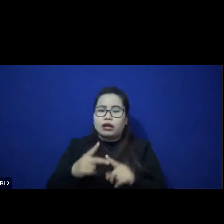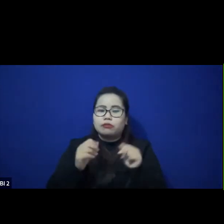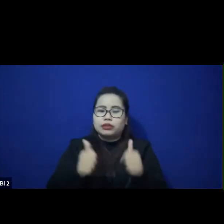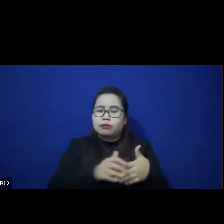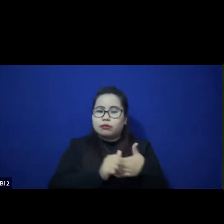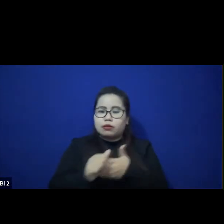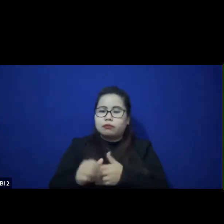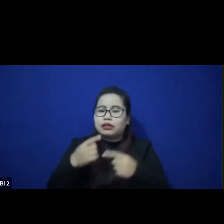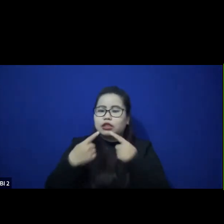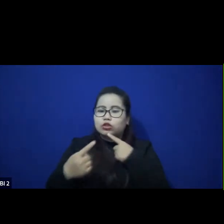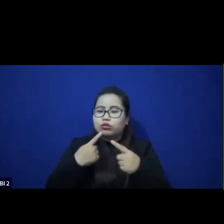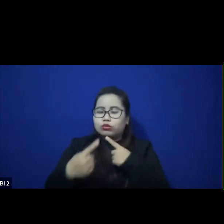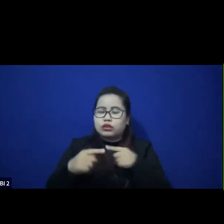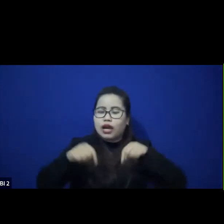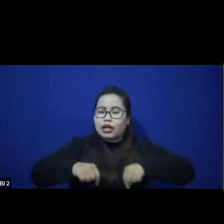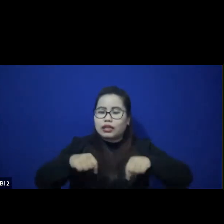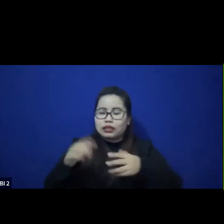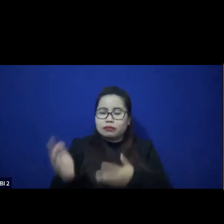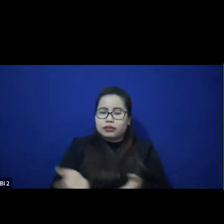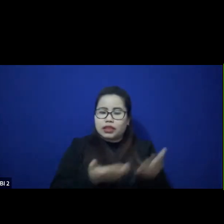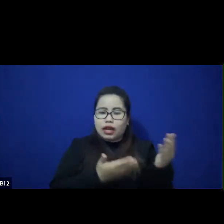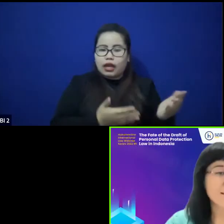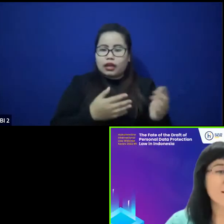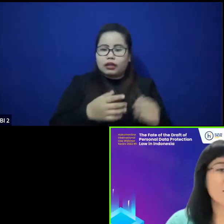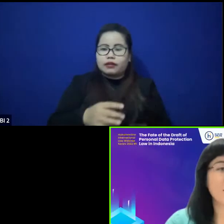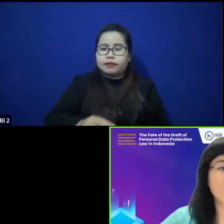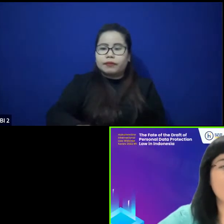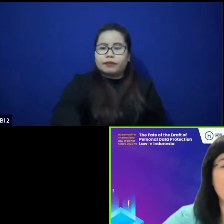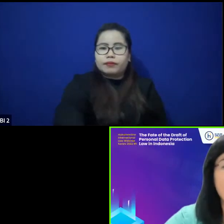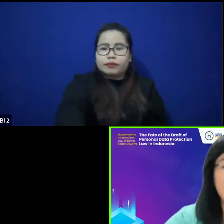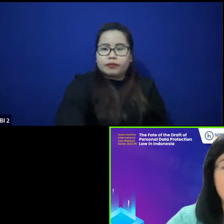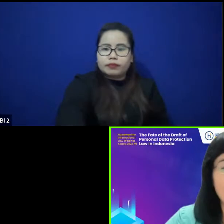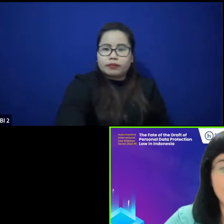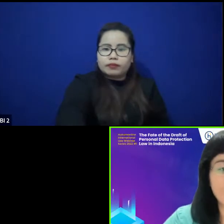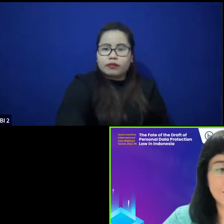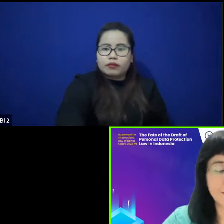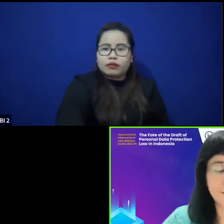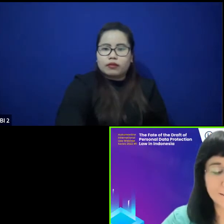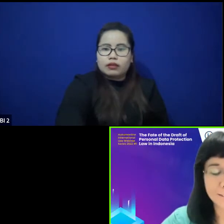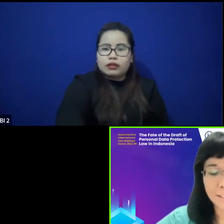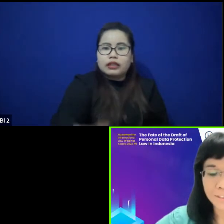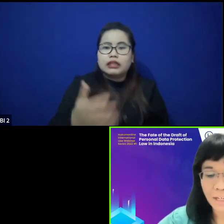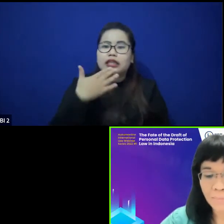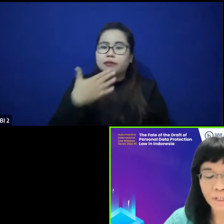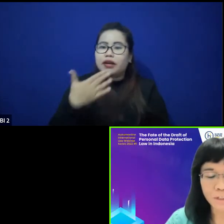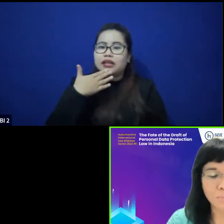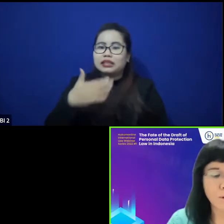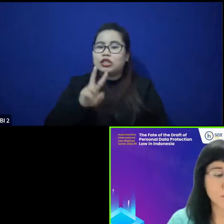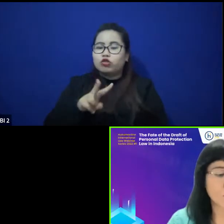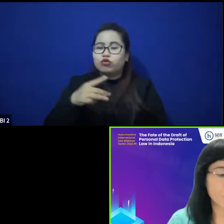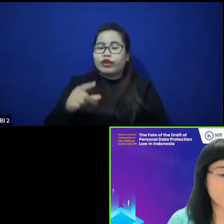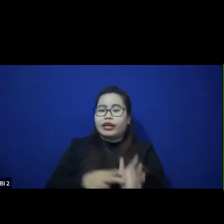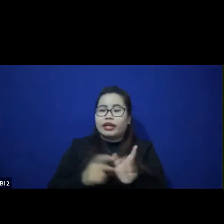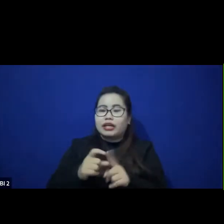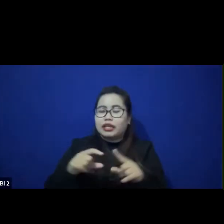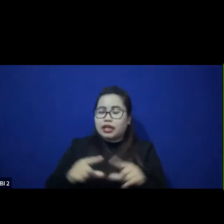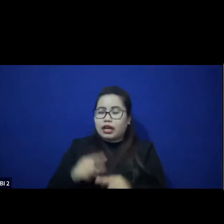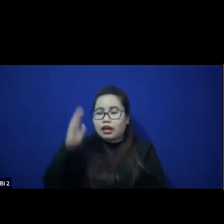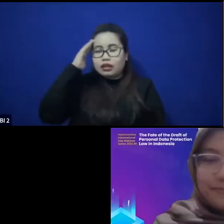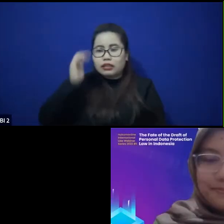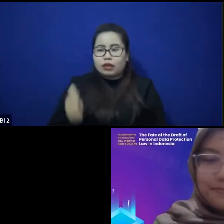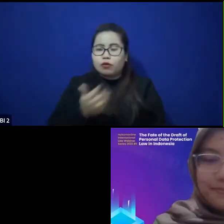jalannya diskusi pada hari ini it Hai makan bentar ah terima kasih banyak perindah Eh salamualaikum warahmatullahi